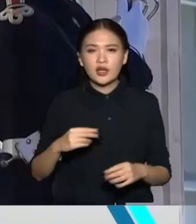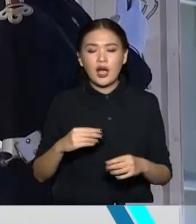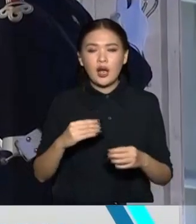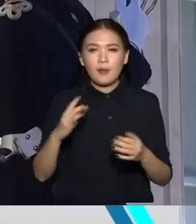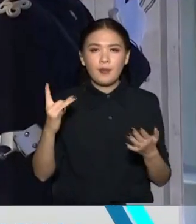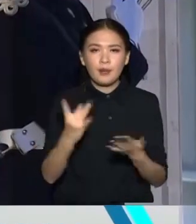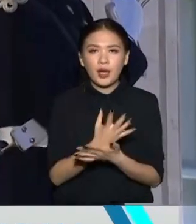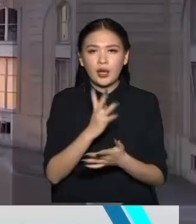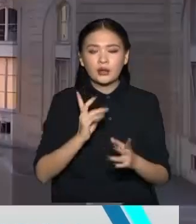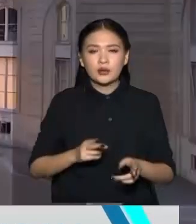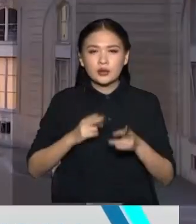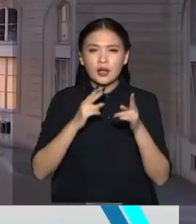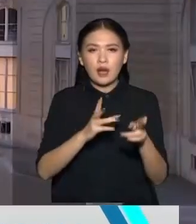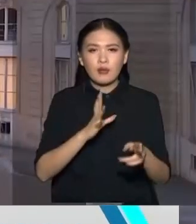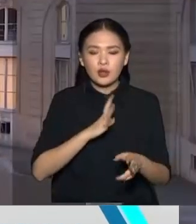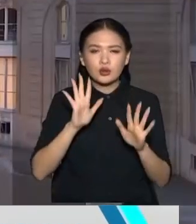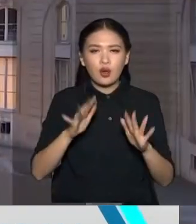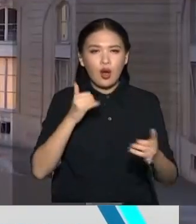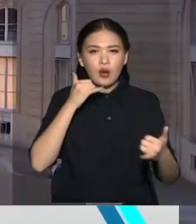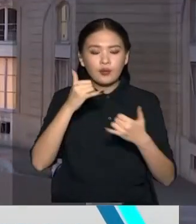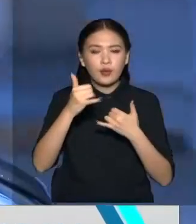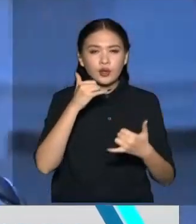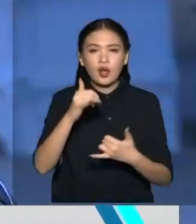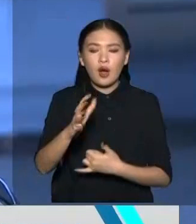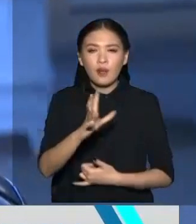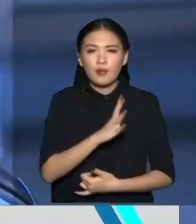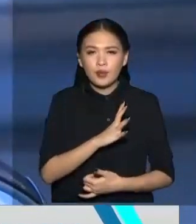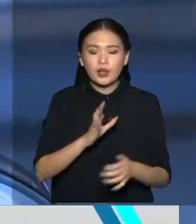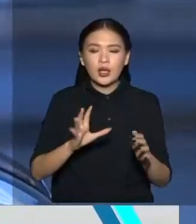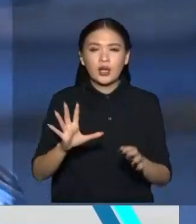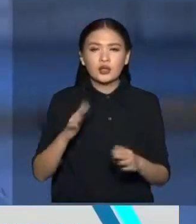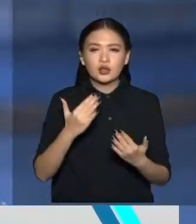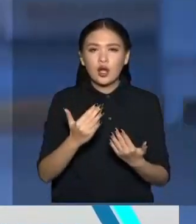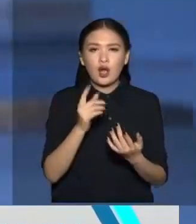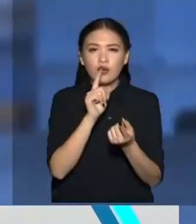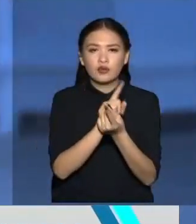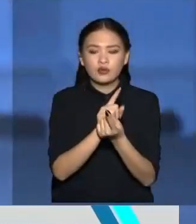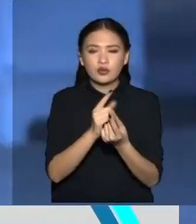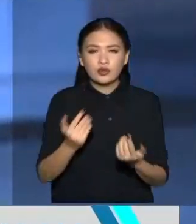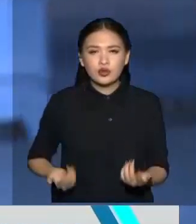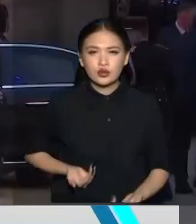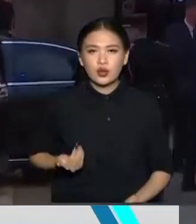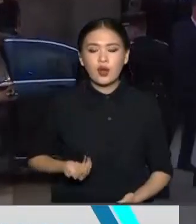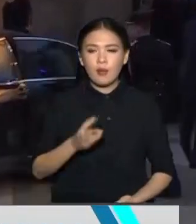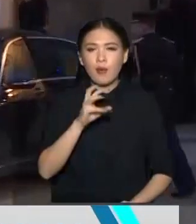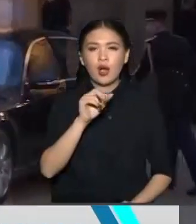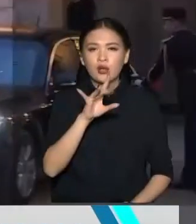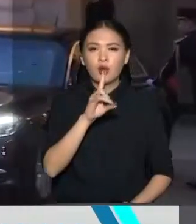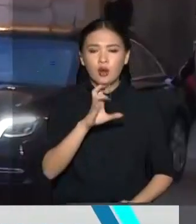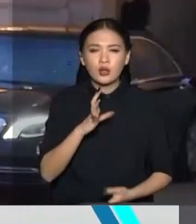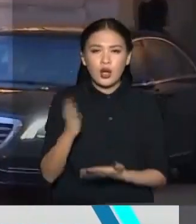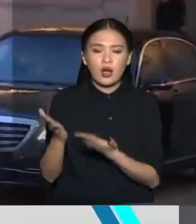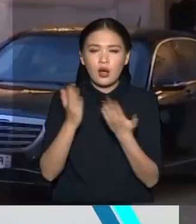сапары. Бұған дейін тек телефон арқылы сөйлесіп, арадағы байланысты нығайту үшін жүзбе-жүз кездесуге Эммануэль Макрон Парижге